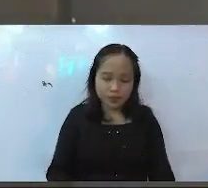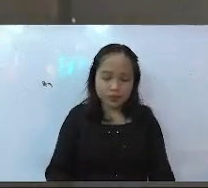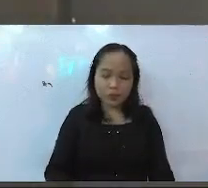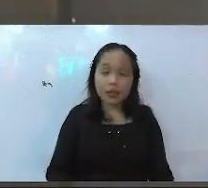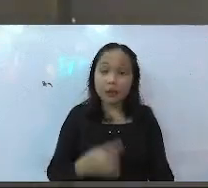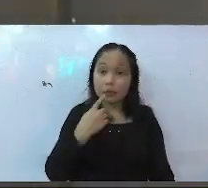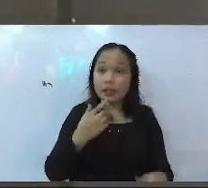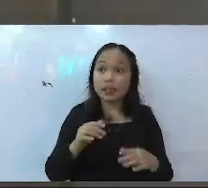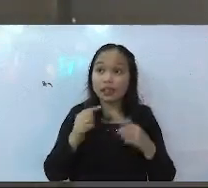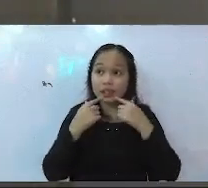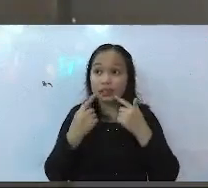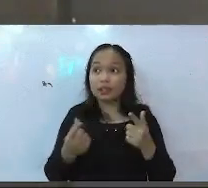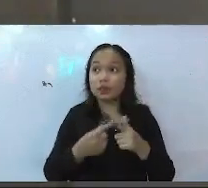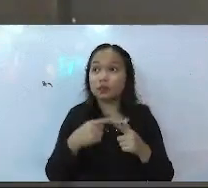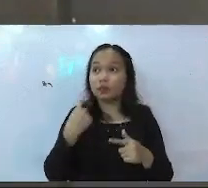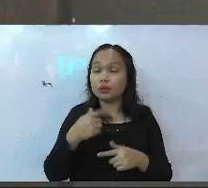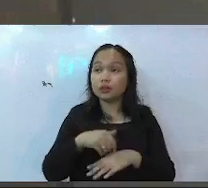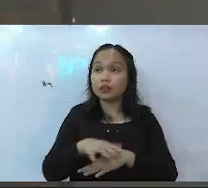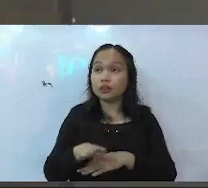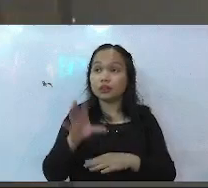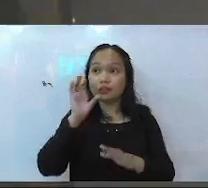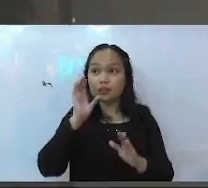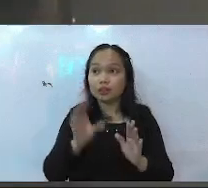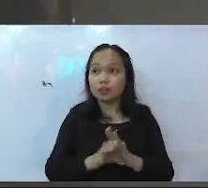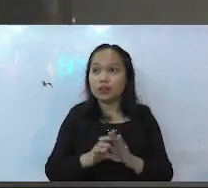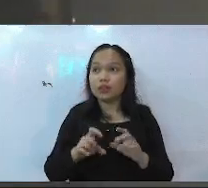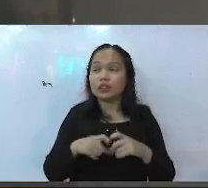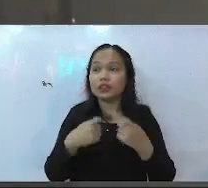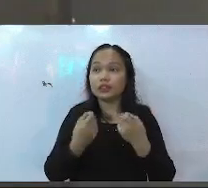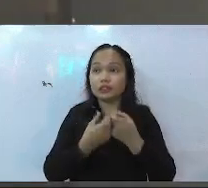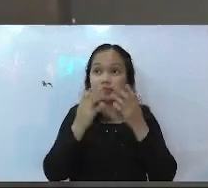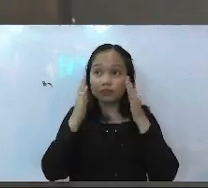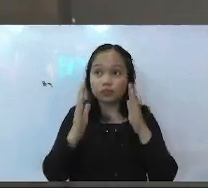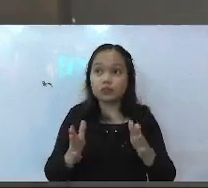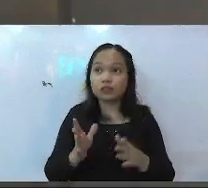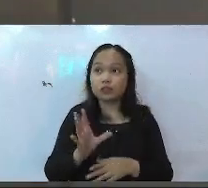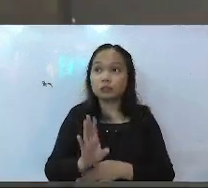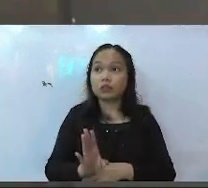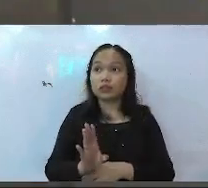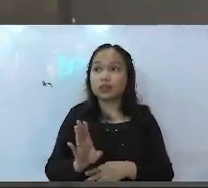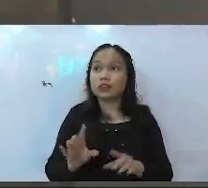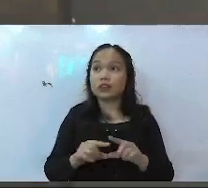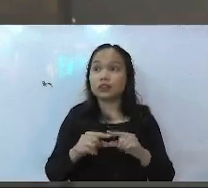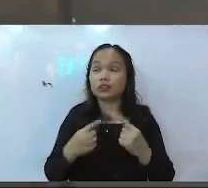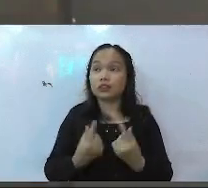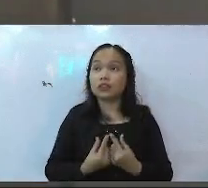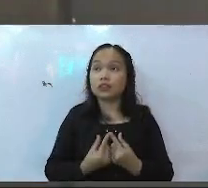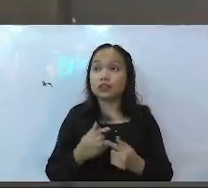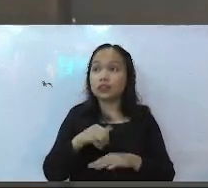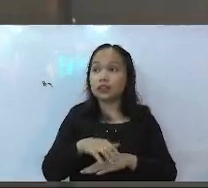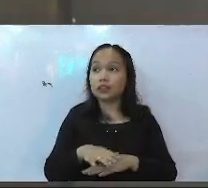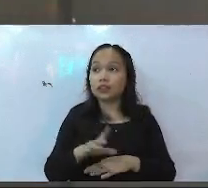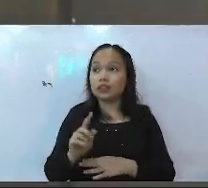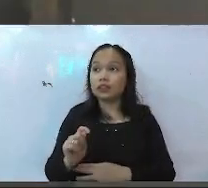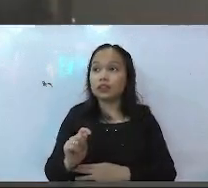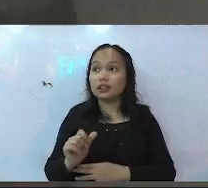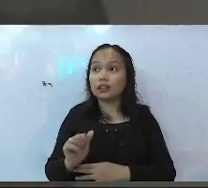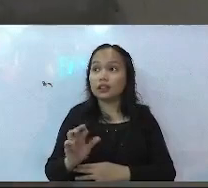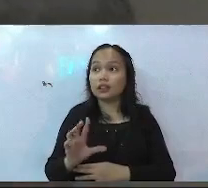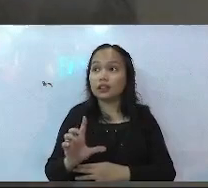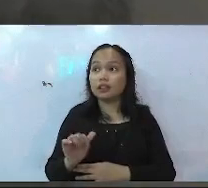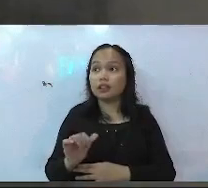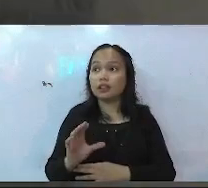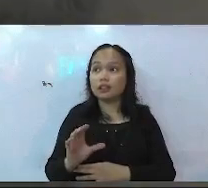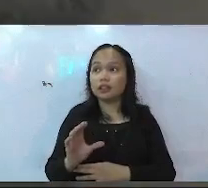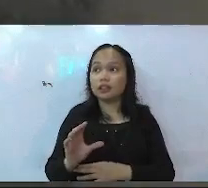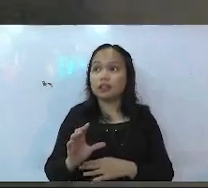natin nag-send ng picture sa isa pang team Focus na GC Ah isa lang po yung station na nag-send ang Tarlac station Ayan